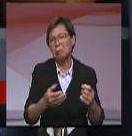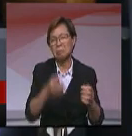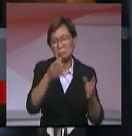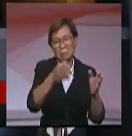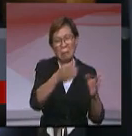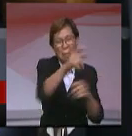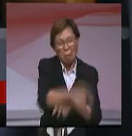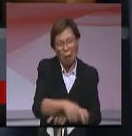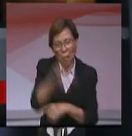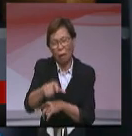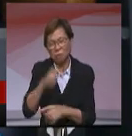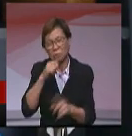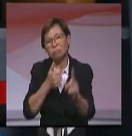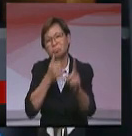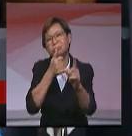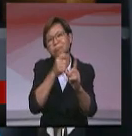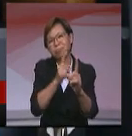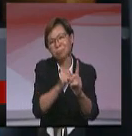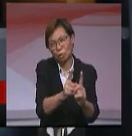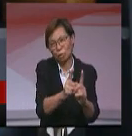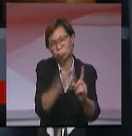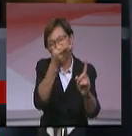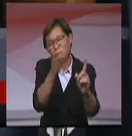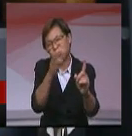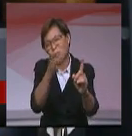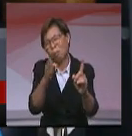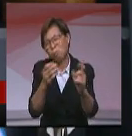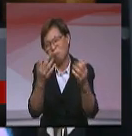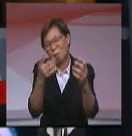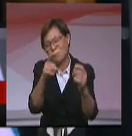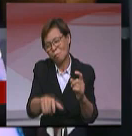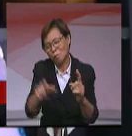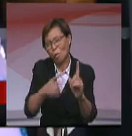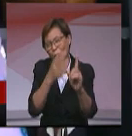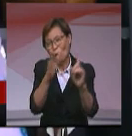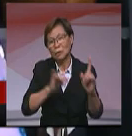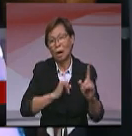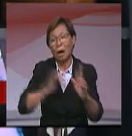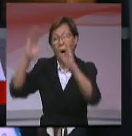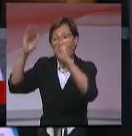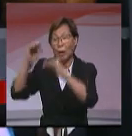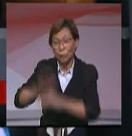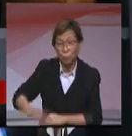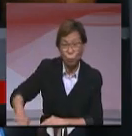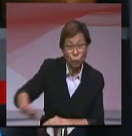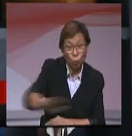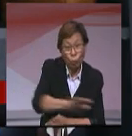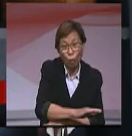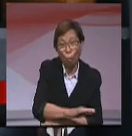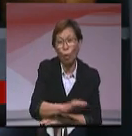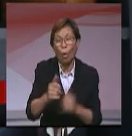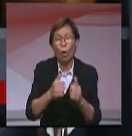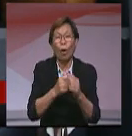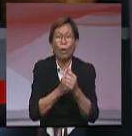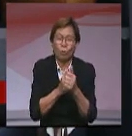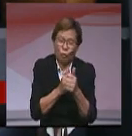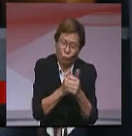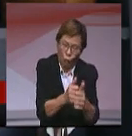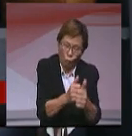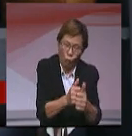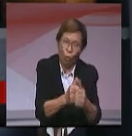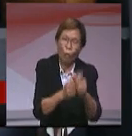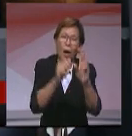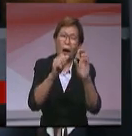individu-individu tertentu. Jadi saya amat mengharapkan supaya kita semua mematuhi setiap SOP yang